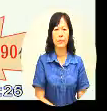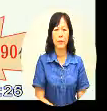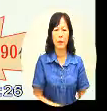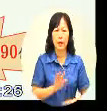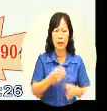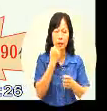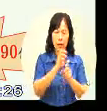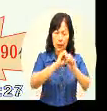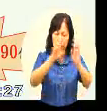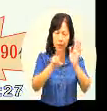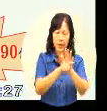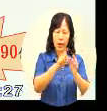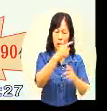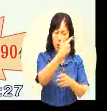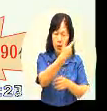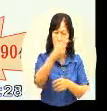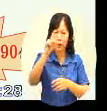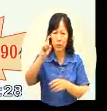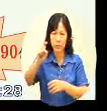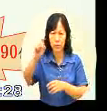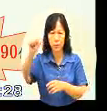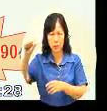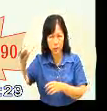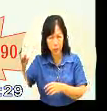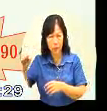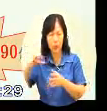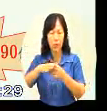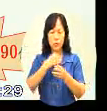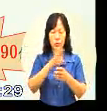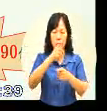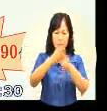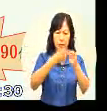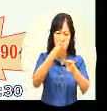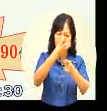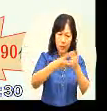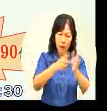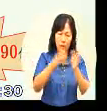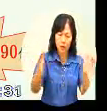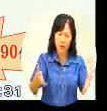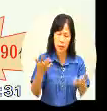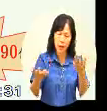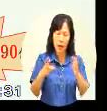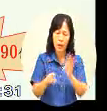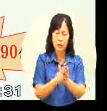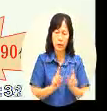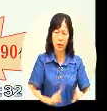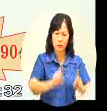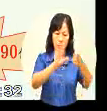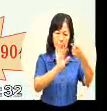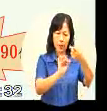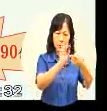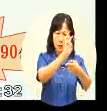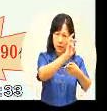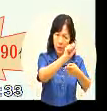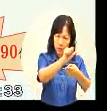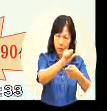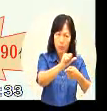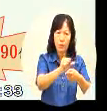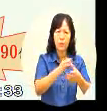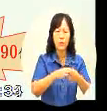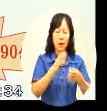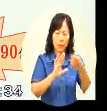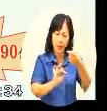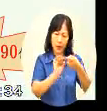幅是6%、10%、15%，相乘呢，三年就要涨35%，35%呢，